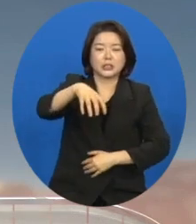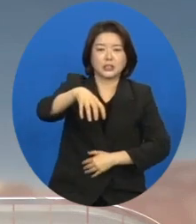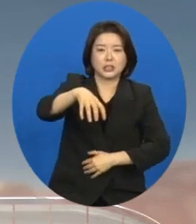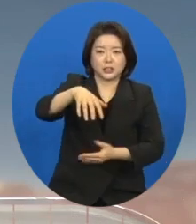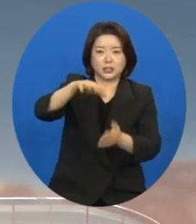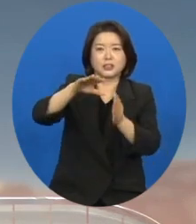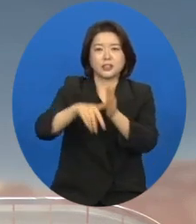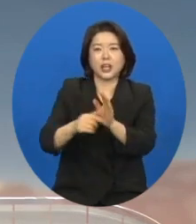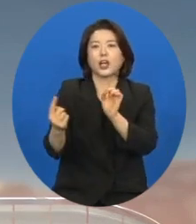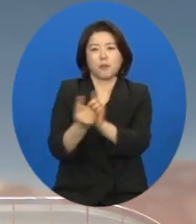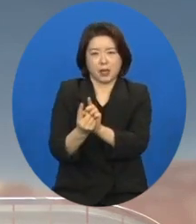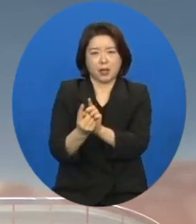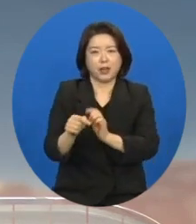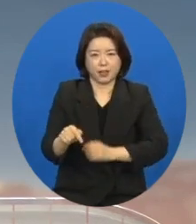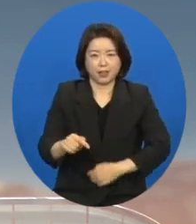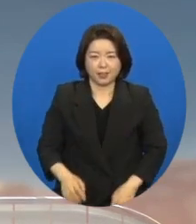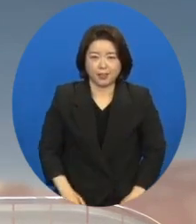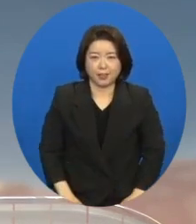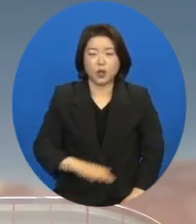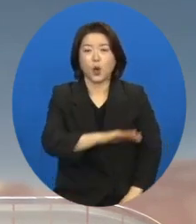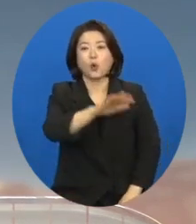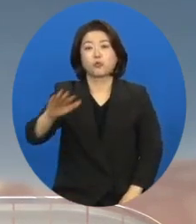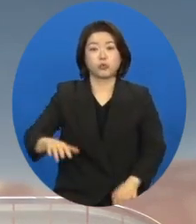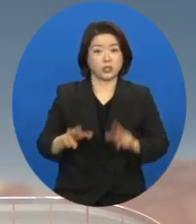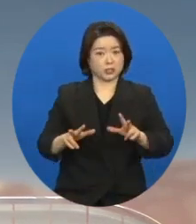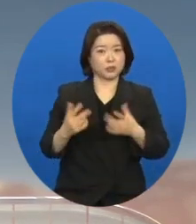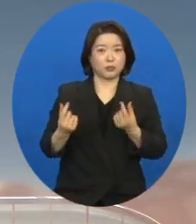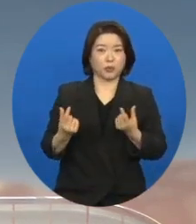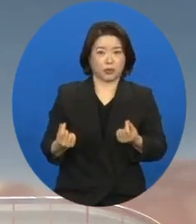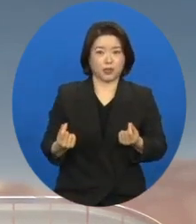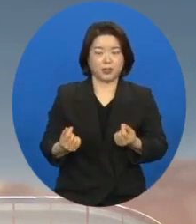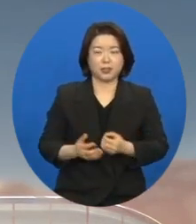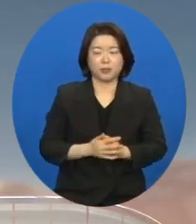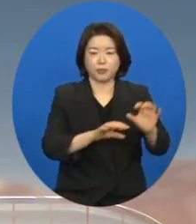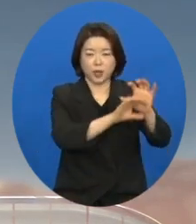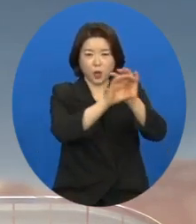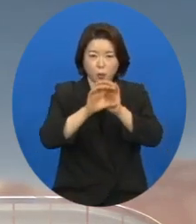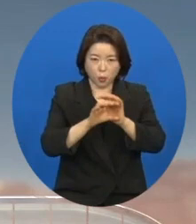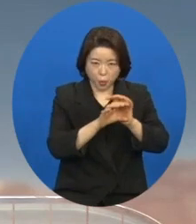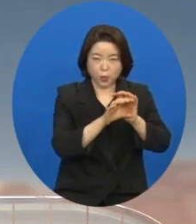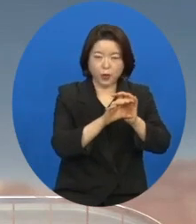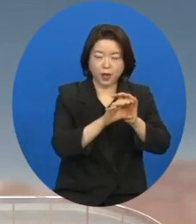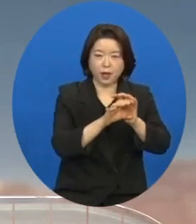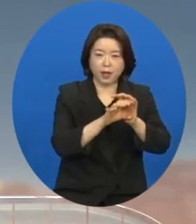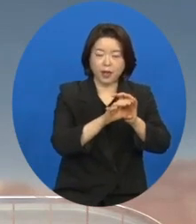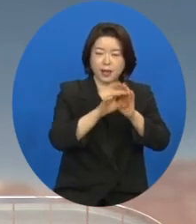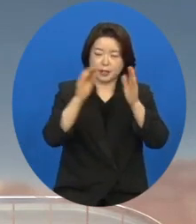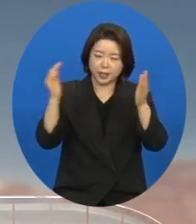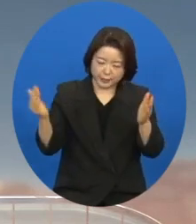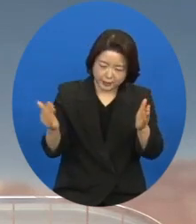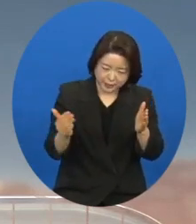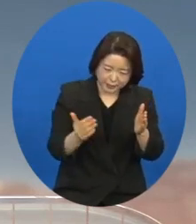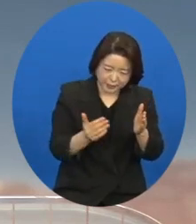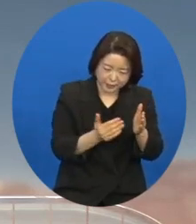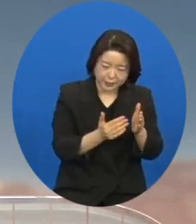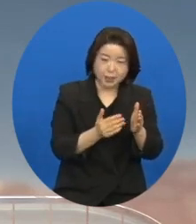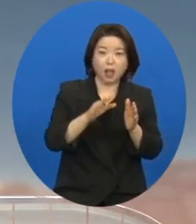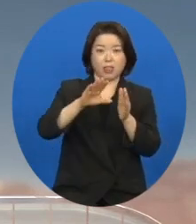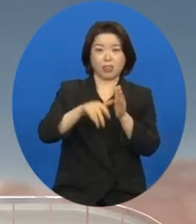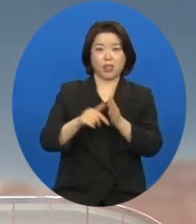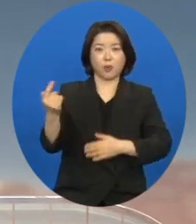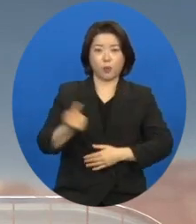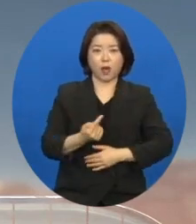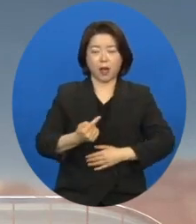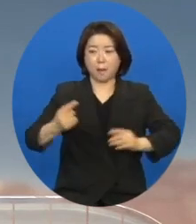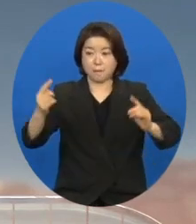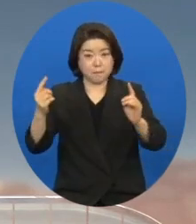지금 우리가 서 있는 이 시점도 흡사합니다. 코로나를 이제 마무리하는 그 시점 가운데 전환